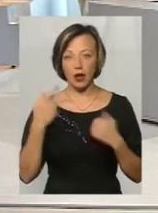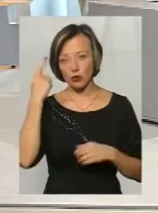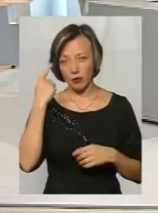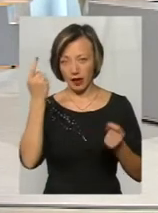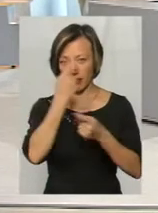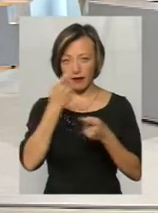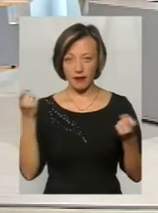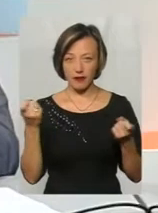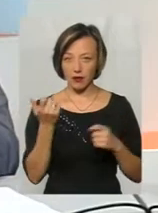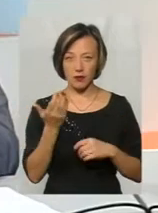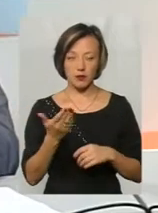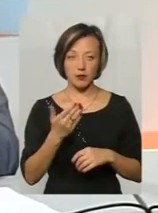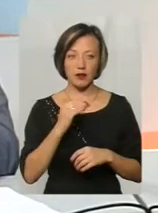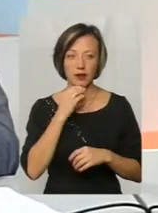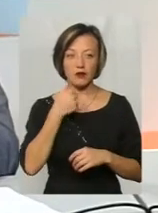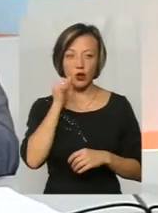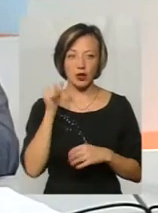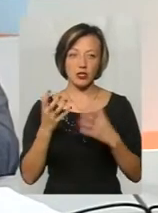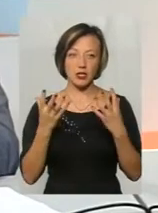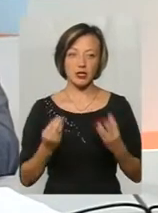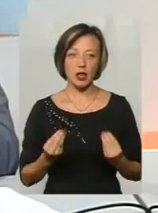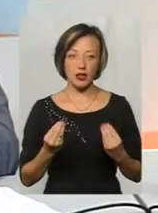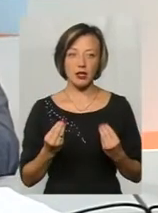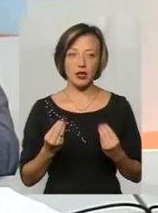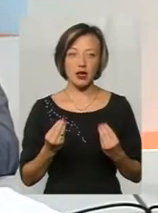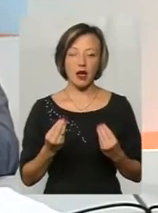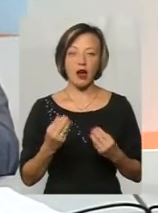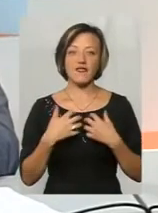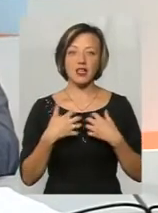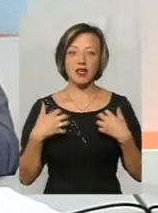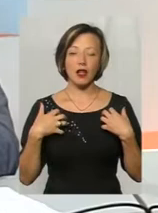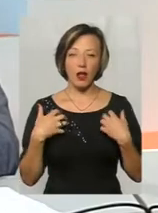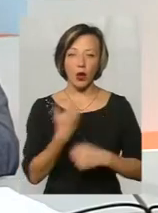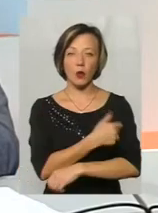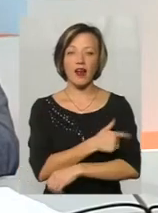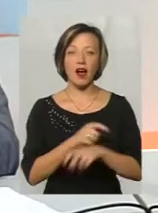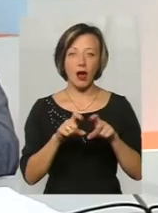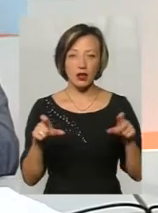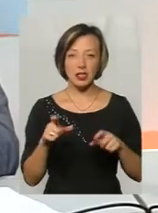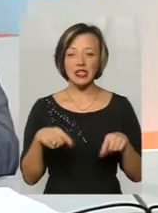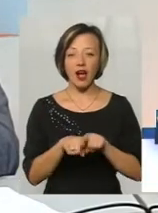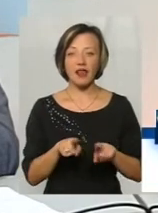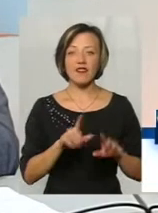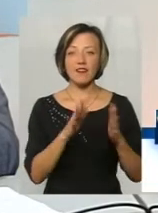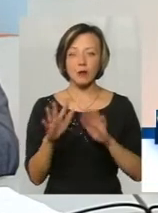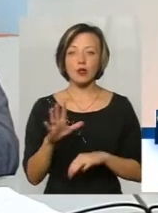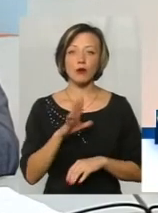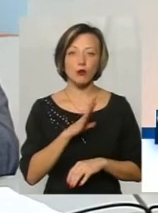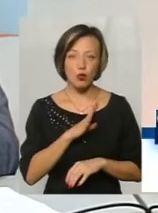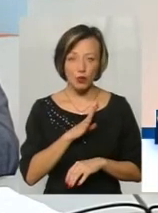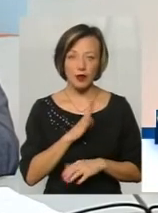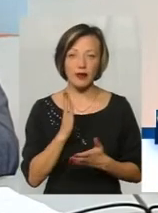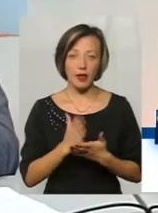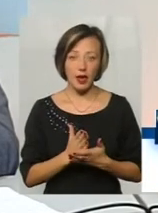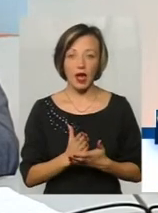вам за вчорашній день в ветеринарної лікарні. Такі випадки є, були, на сьогоднішній день їх все більше і більше.